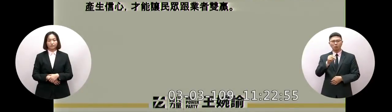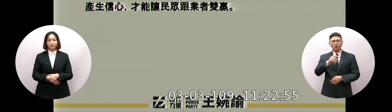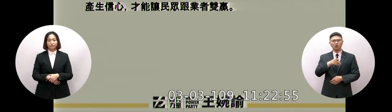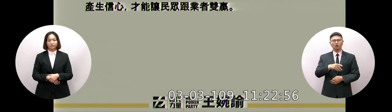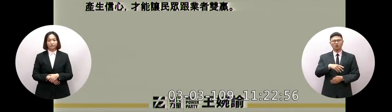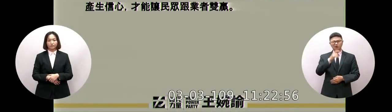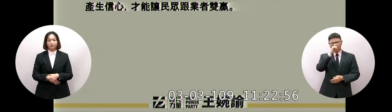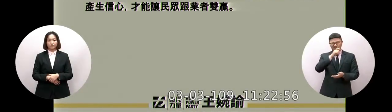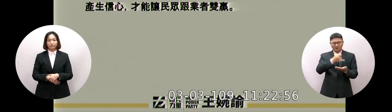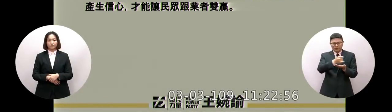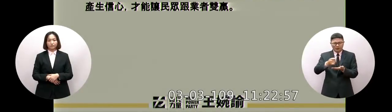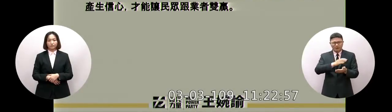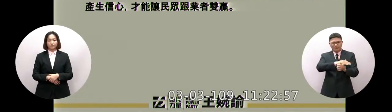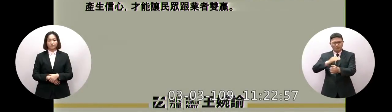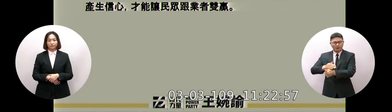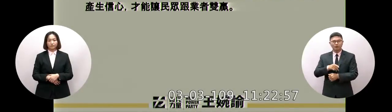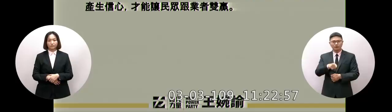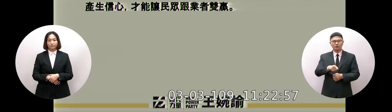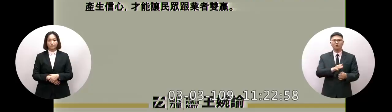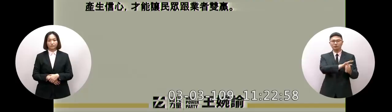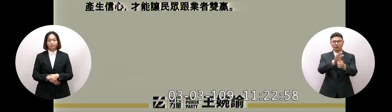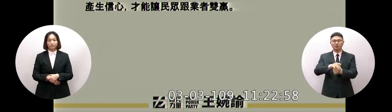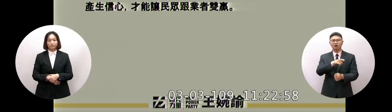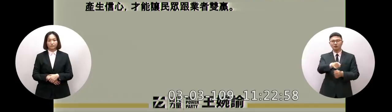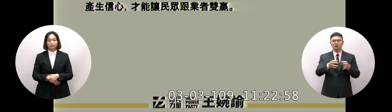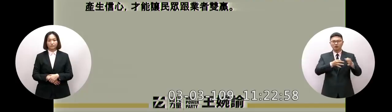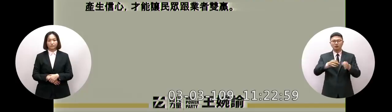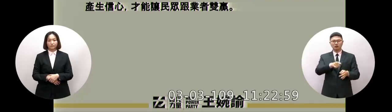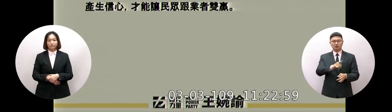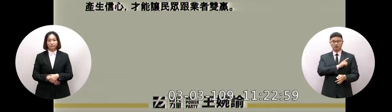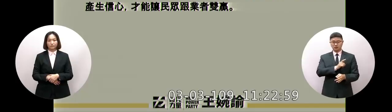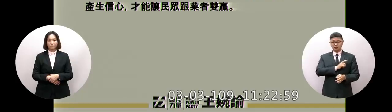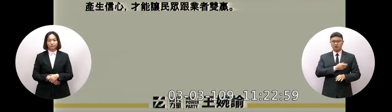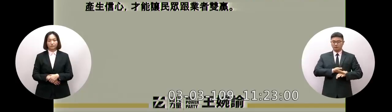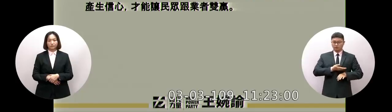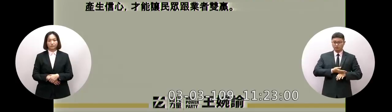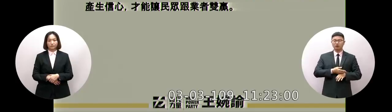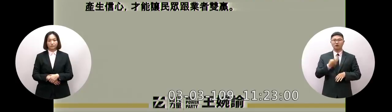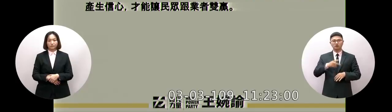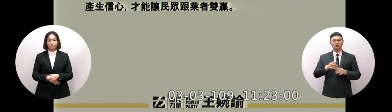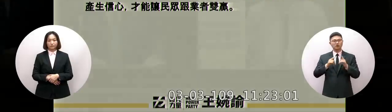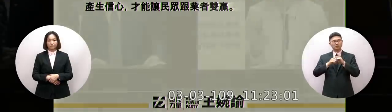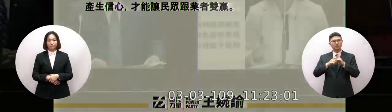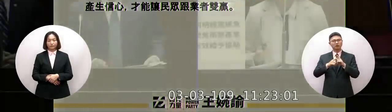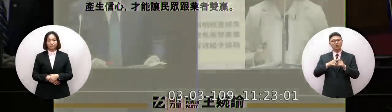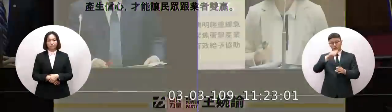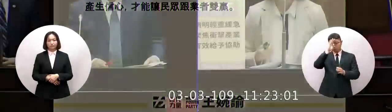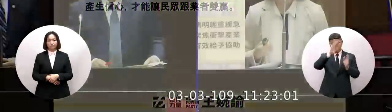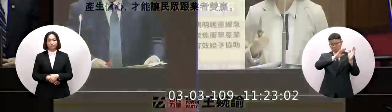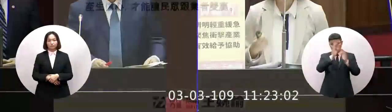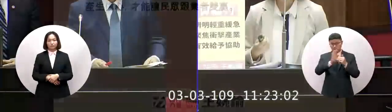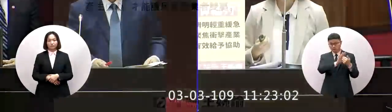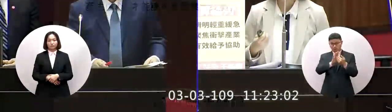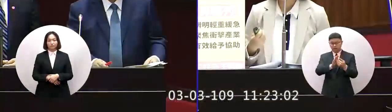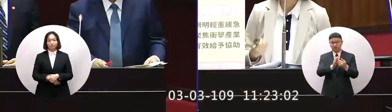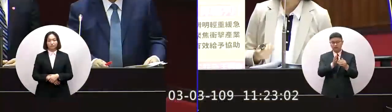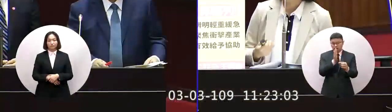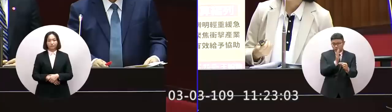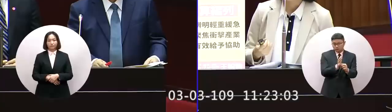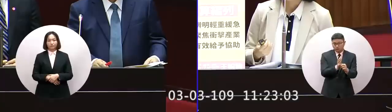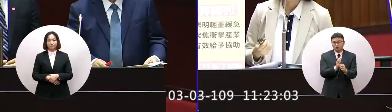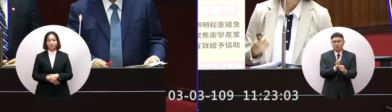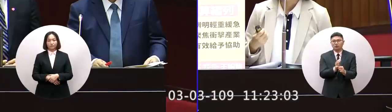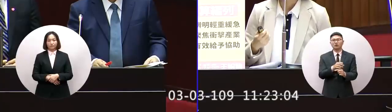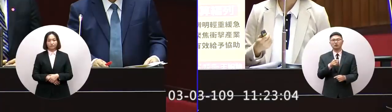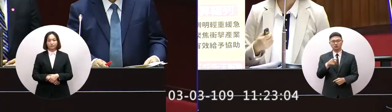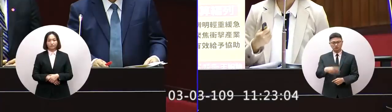作业程序，让这些摊商让这些店家能够做完之后，让民众能够在防疫的情况下，在疫情不会被受影